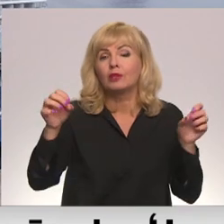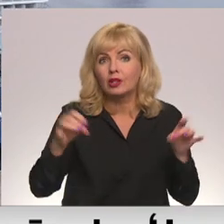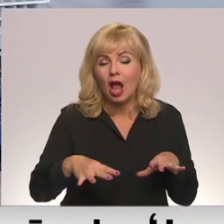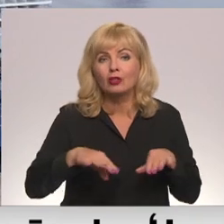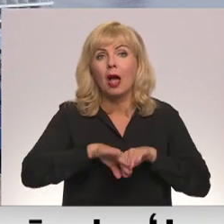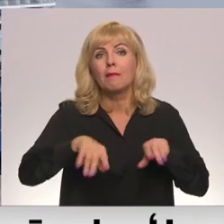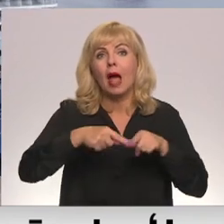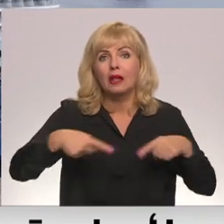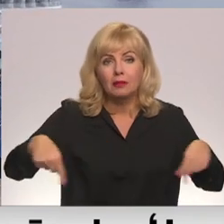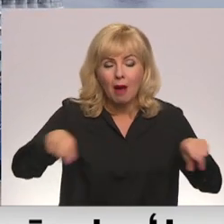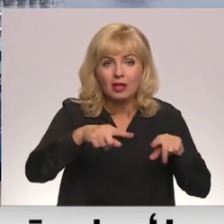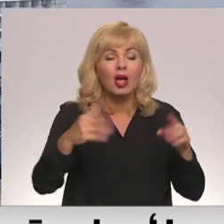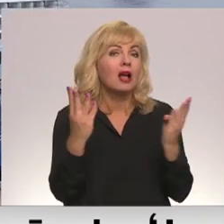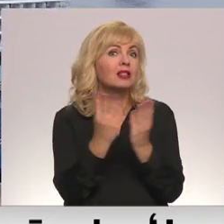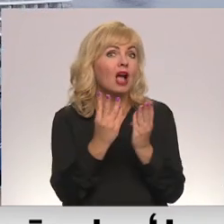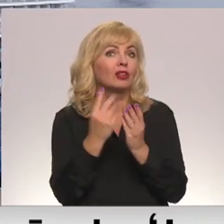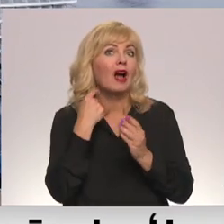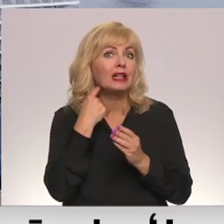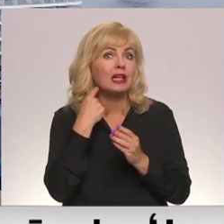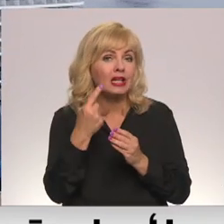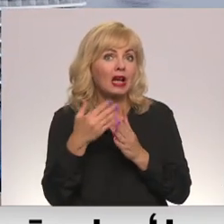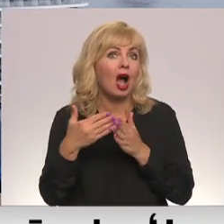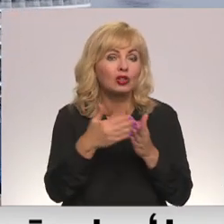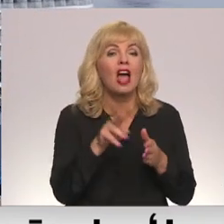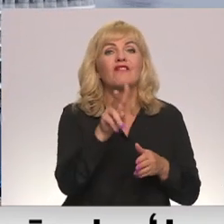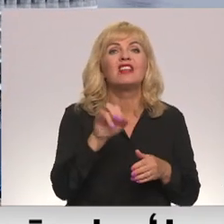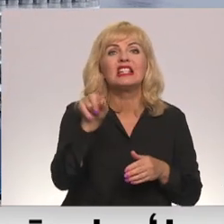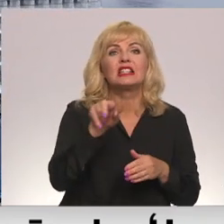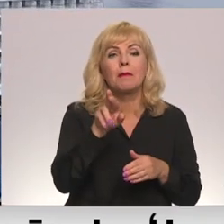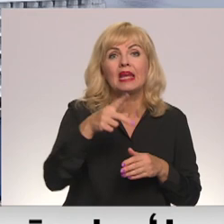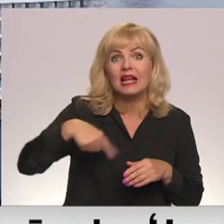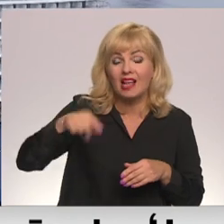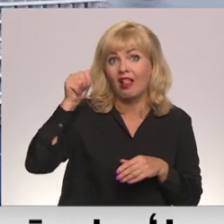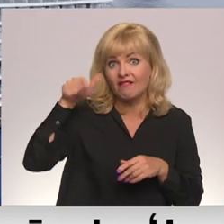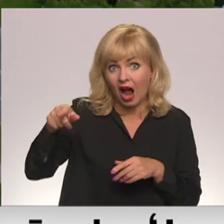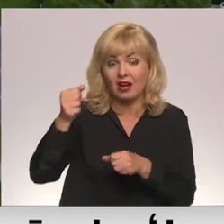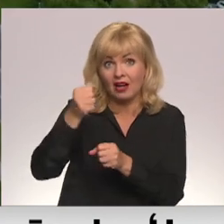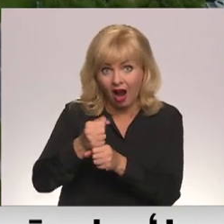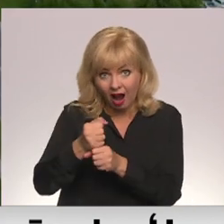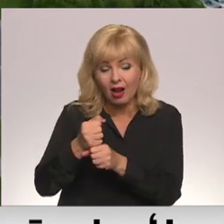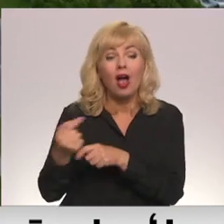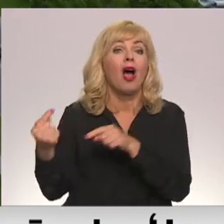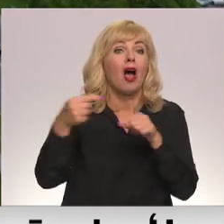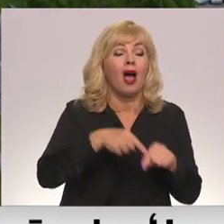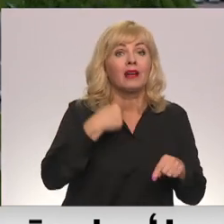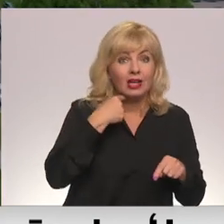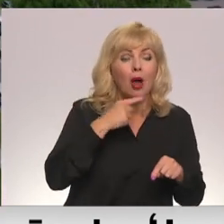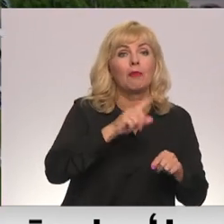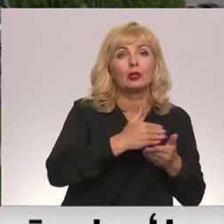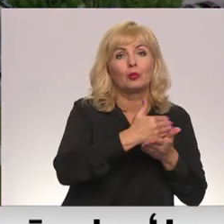peldbaseins un liela skatuve. Rīgā kuģis ieradies no Visbijas salas, kur piestāja vakar, bet šodien turpinās ceļu tālāk uz